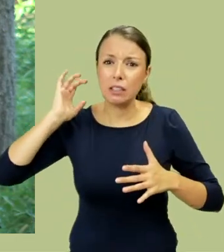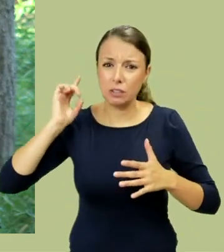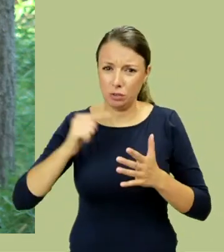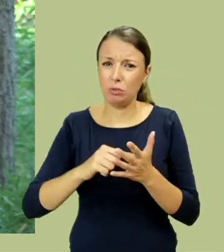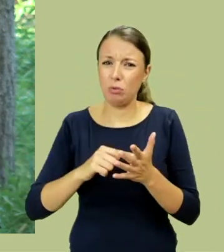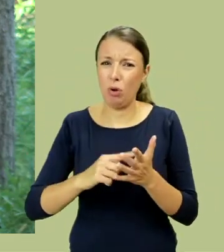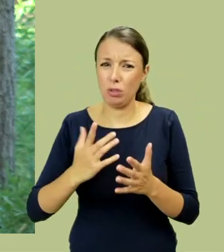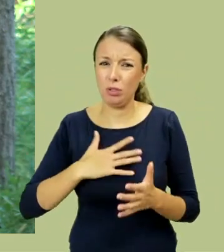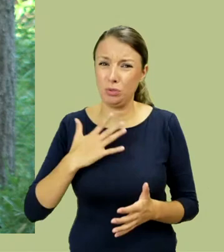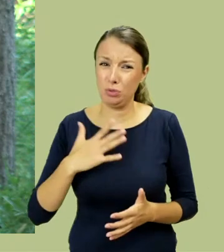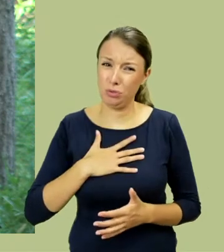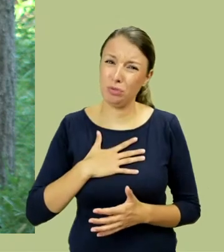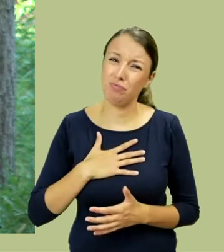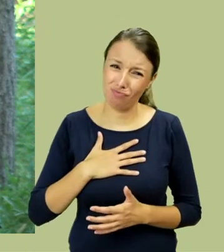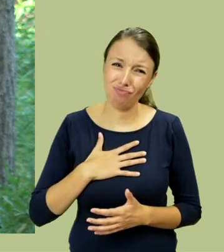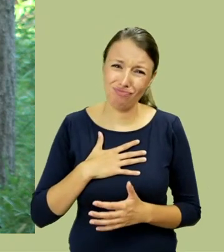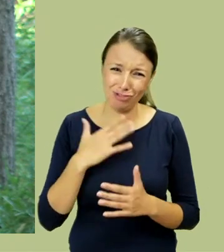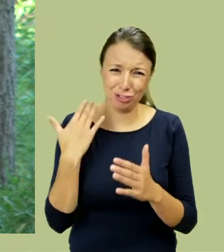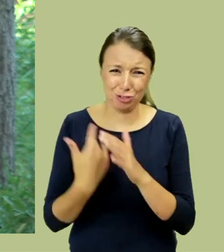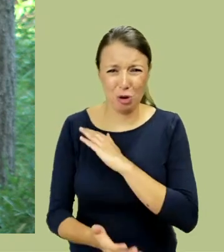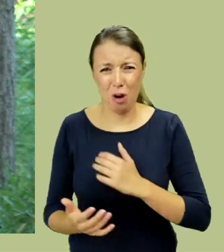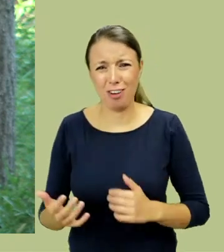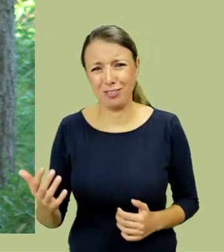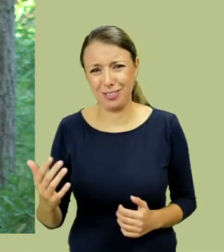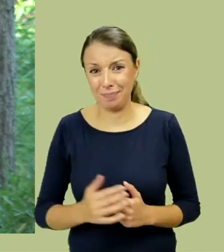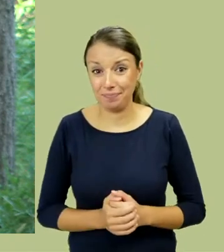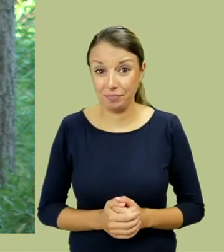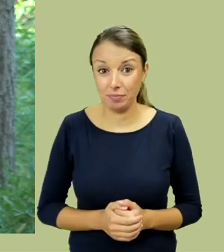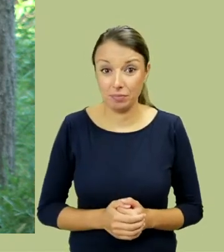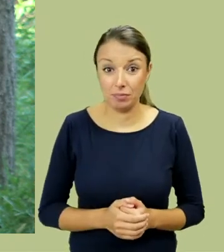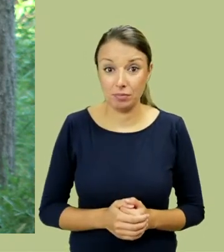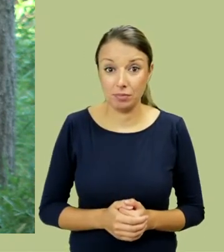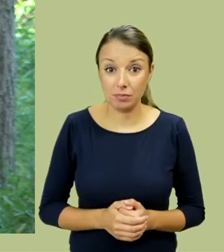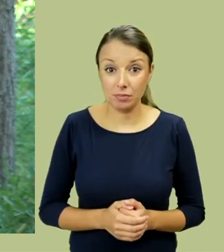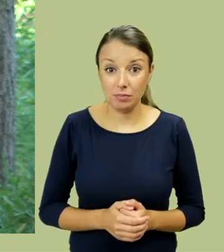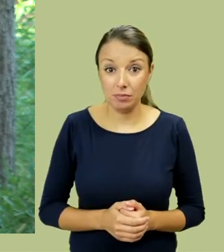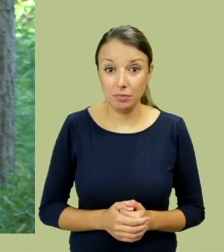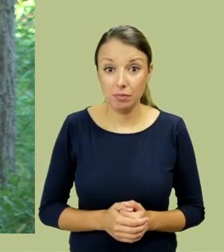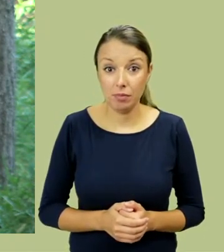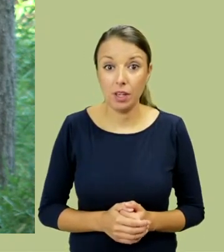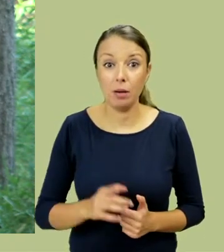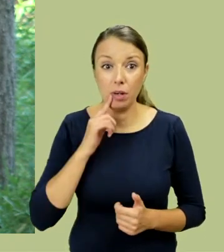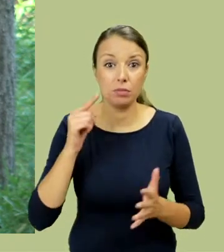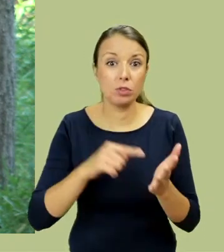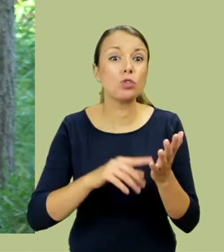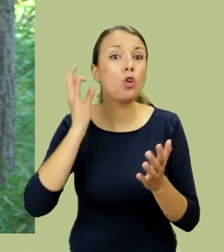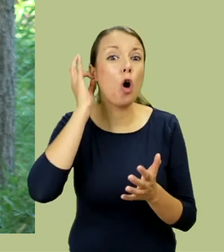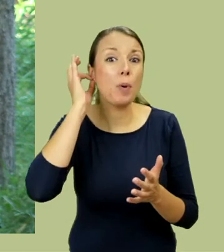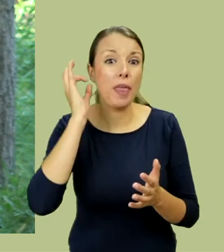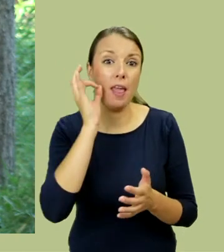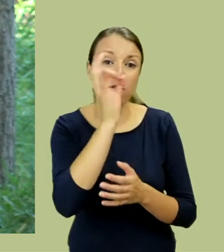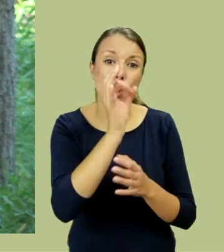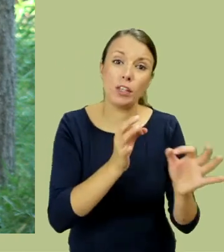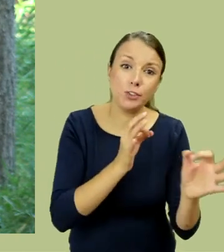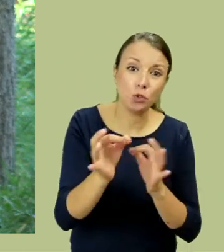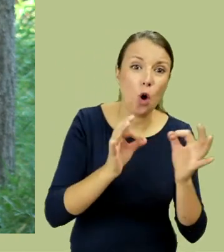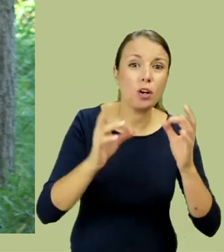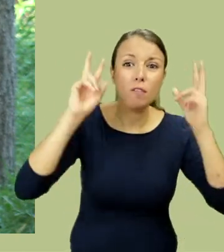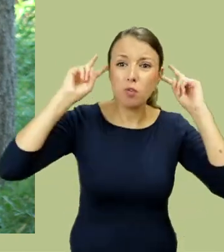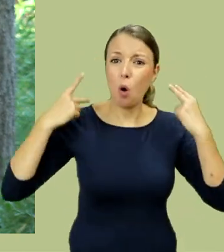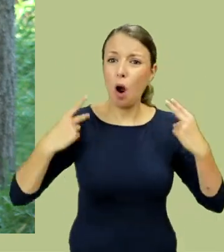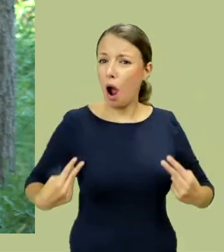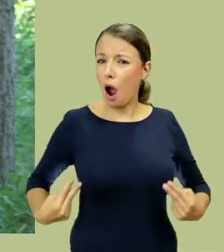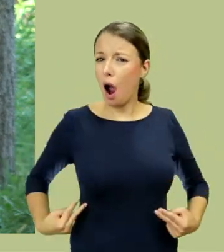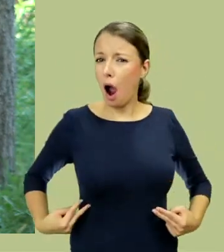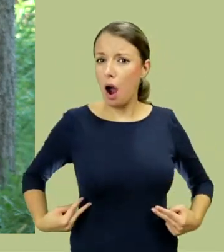powiedzieć, kobiece epizody w całym poświęceniu się walce. Zresztą potem w pamiętnikach wspominała